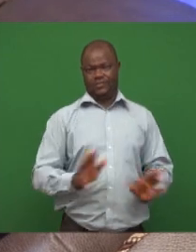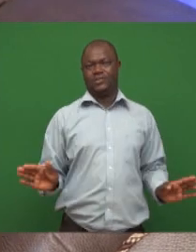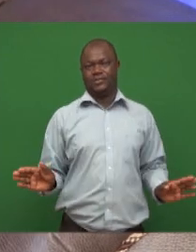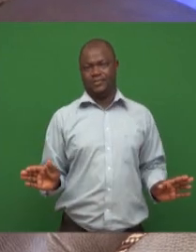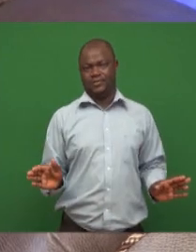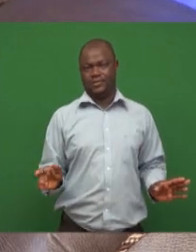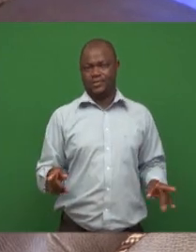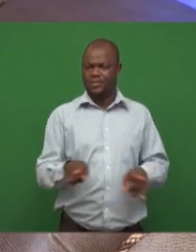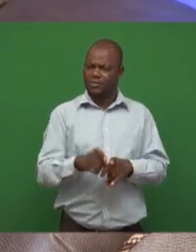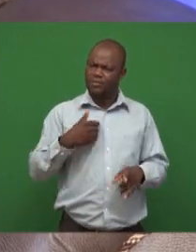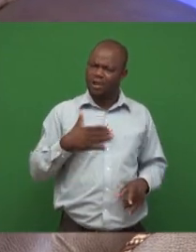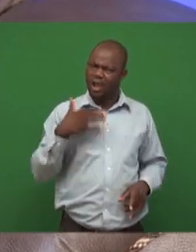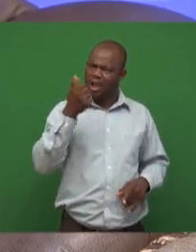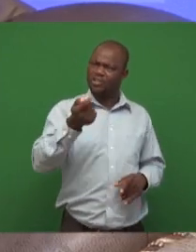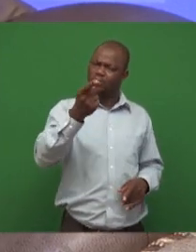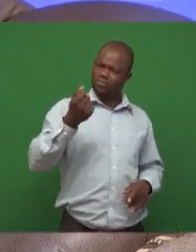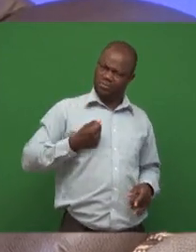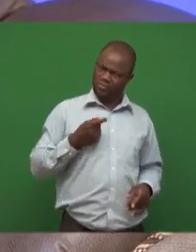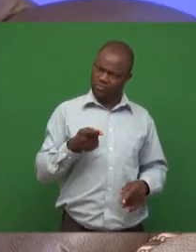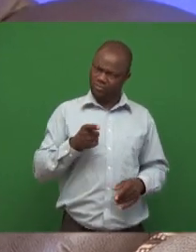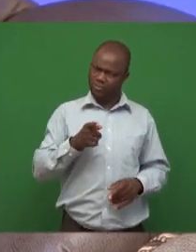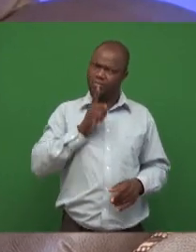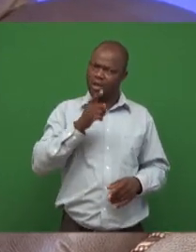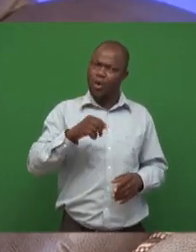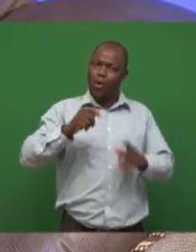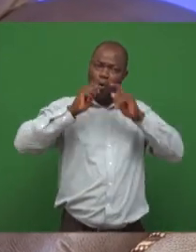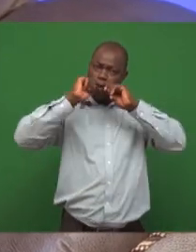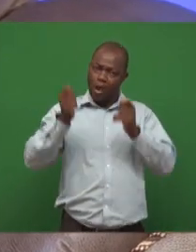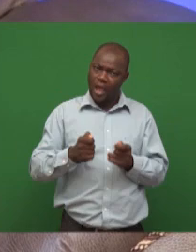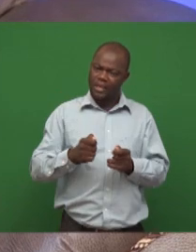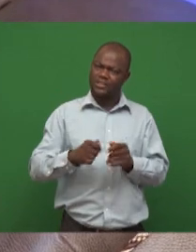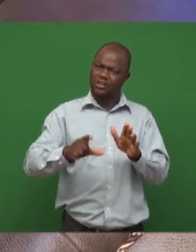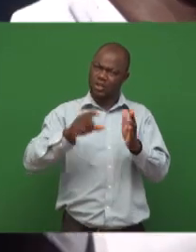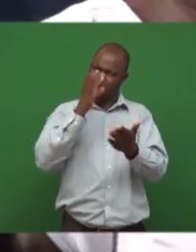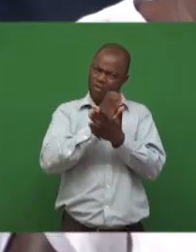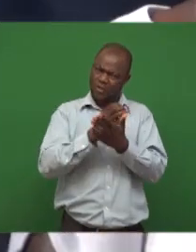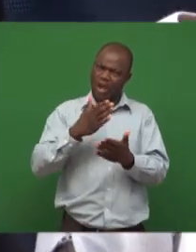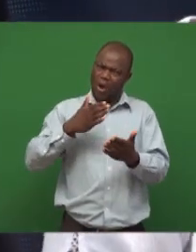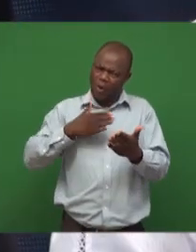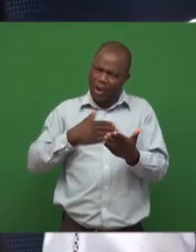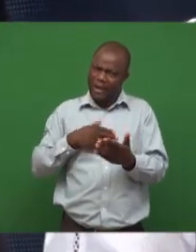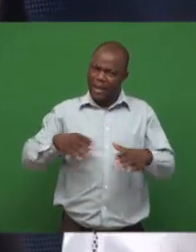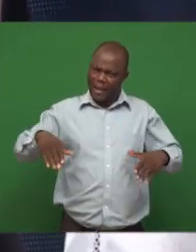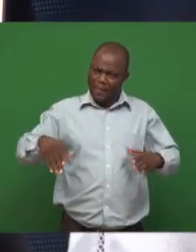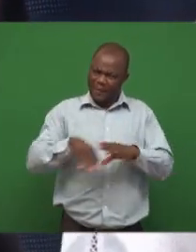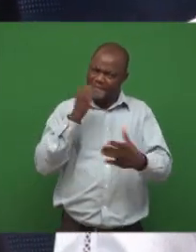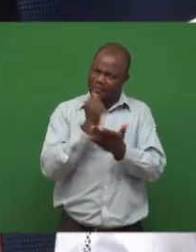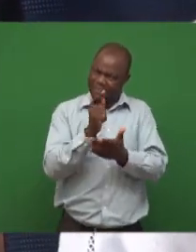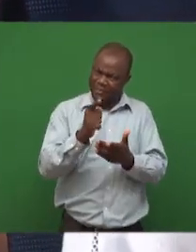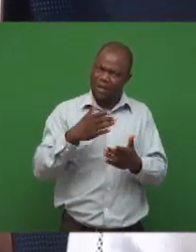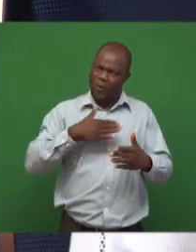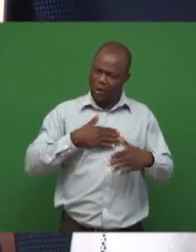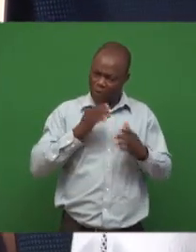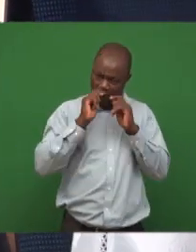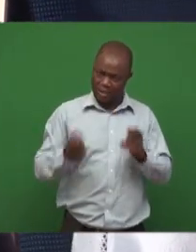pauri Isabel. Nyaya iyoyi sei mutemo uchinyatso fadzwa nenyaya yemabirth certificates. Mutemo unokurudzira